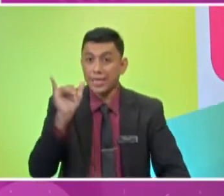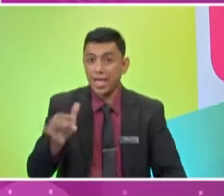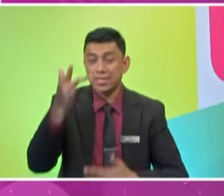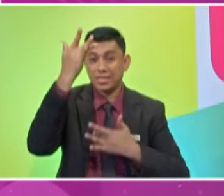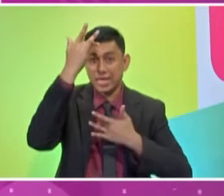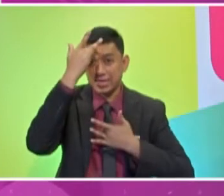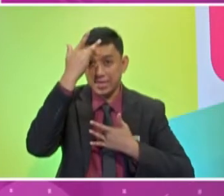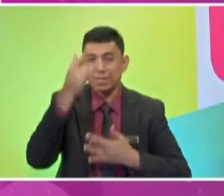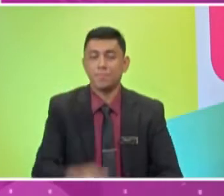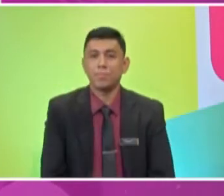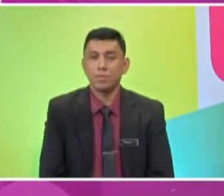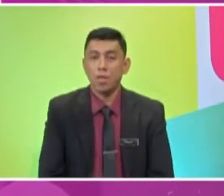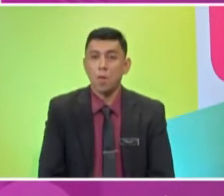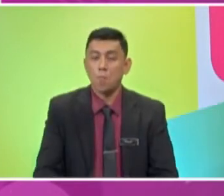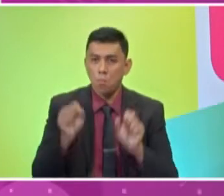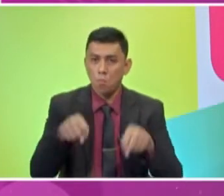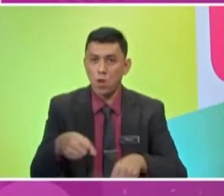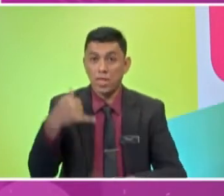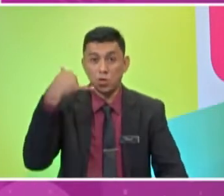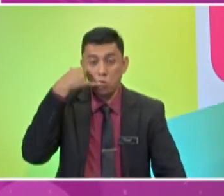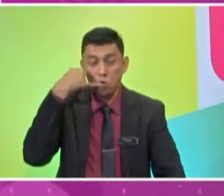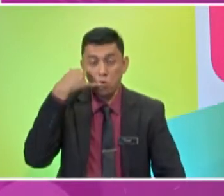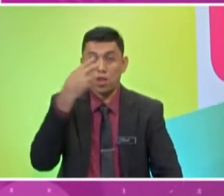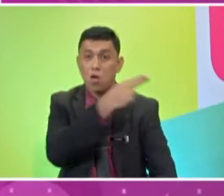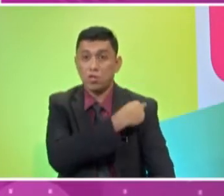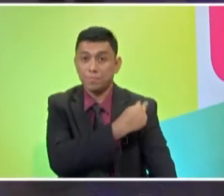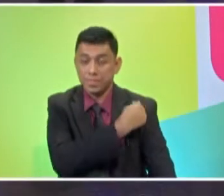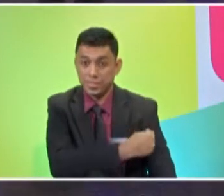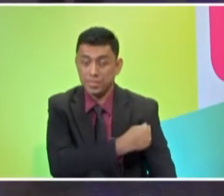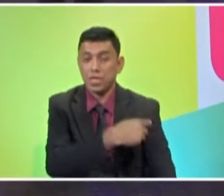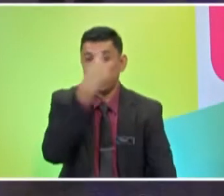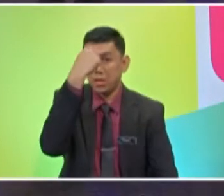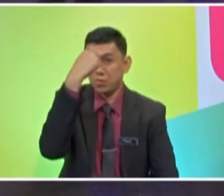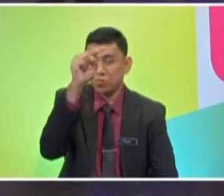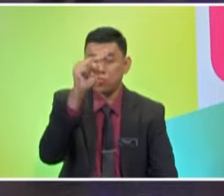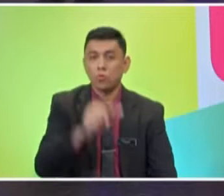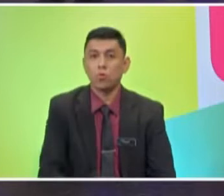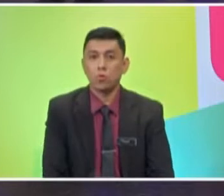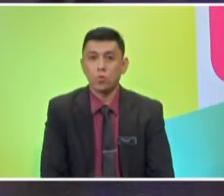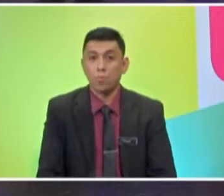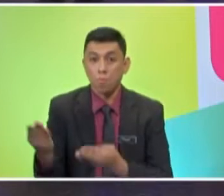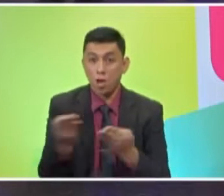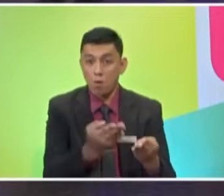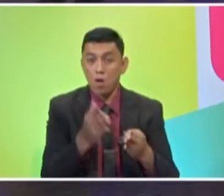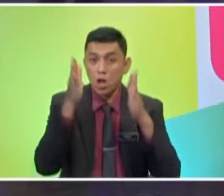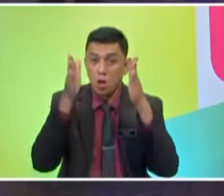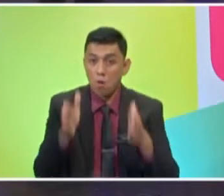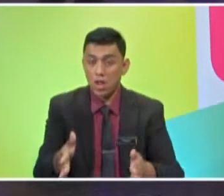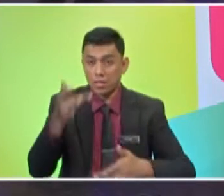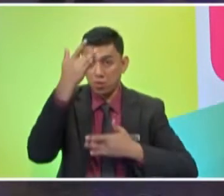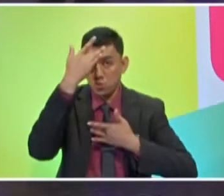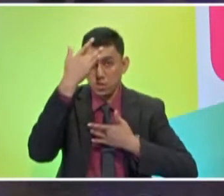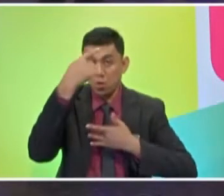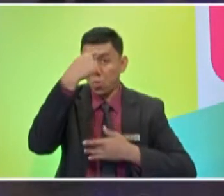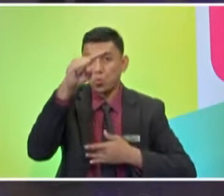sakit kat rumah kita, kita call hospital, ambulans akan datang. Okey, untuk angkut. Sebab untuk keselamatan, kalau kita bawa sendiri, kita